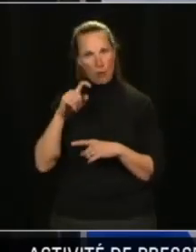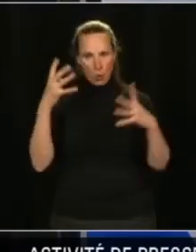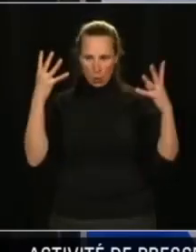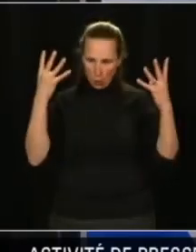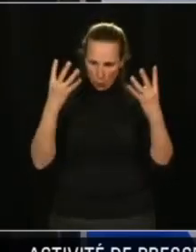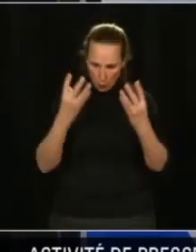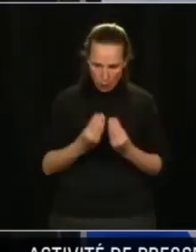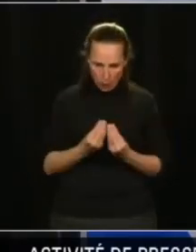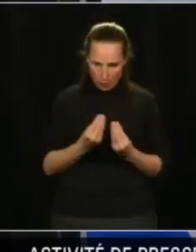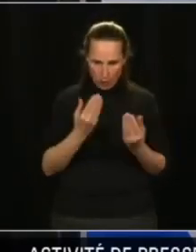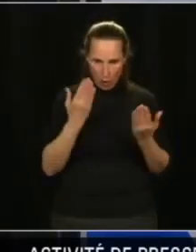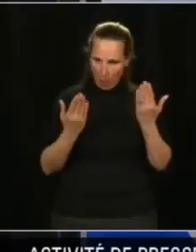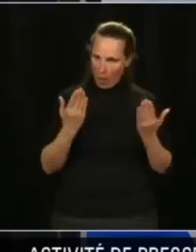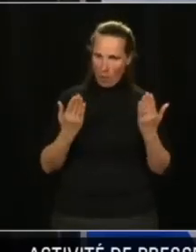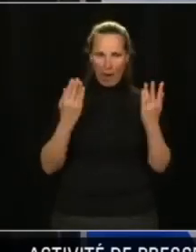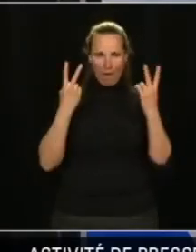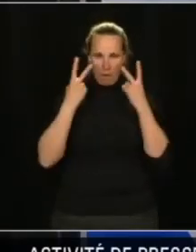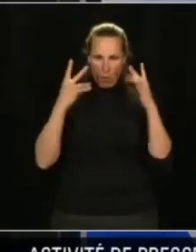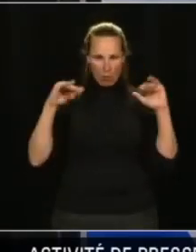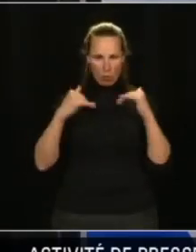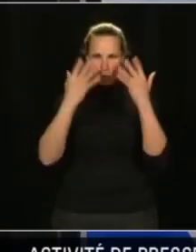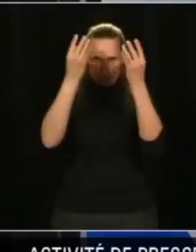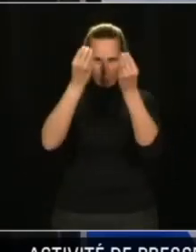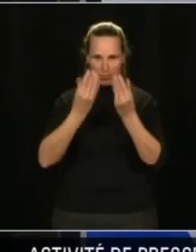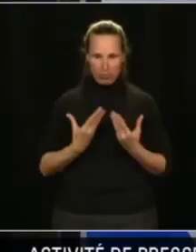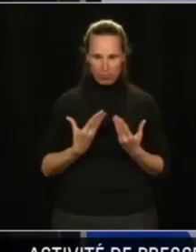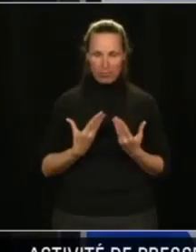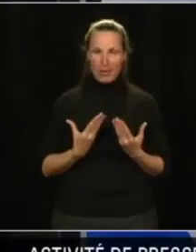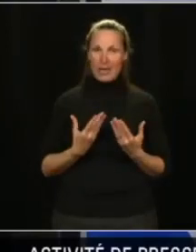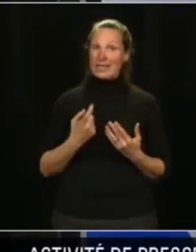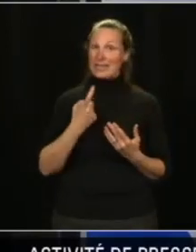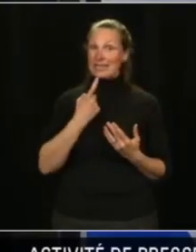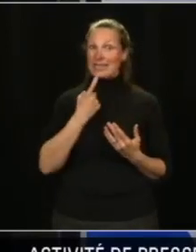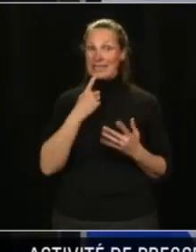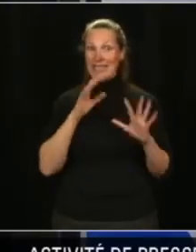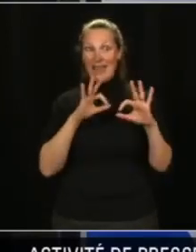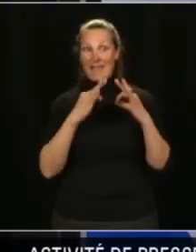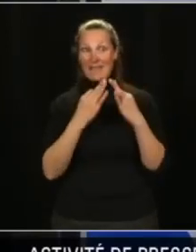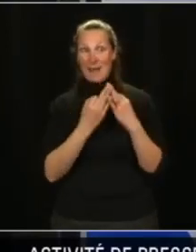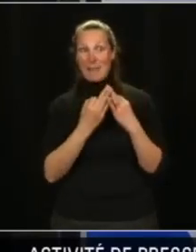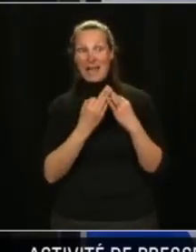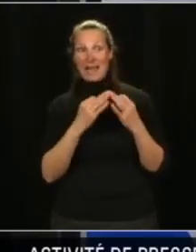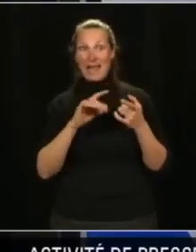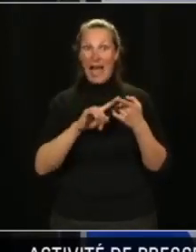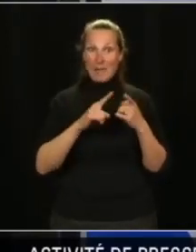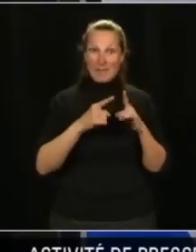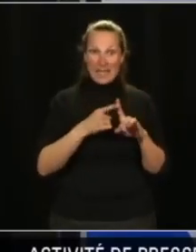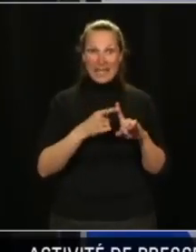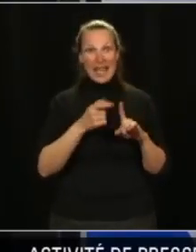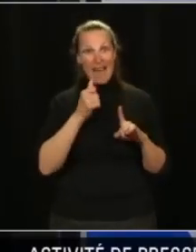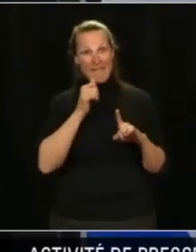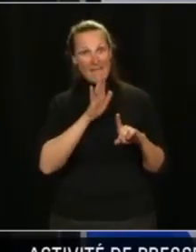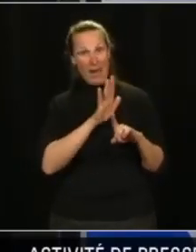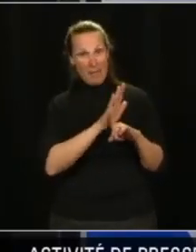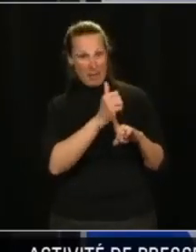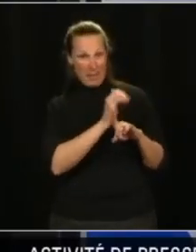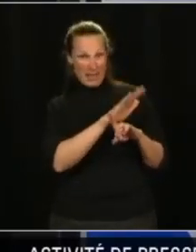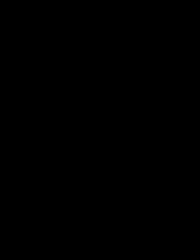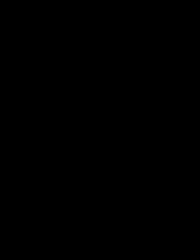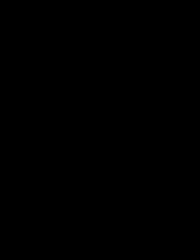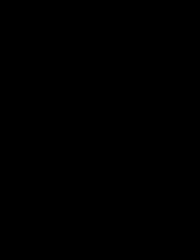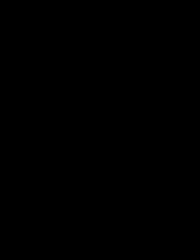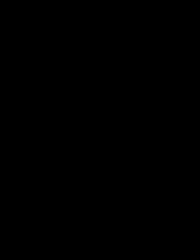cette femme de sa famille ses proches d'abord geof tout mes sympathies c'est c'est